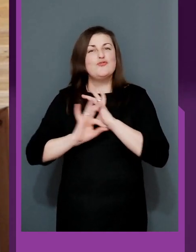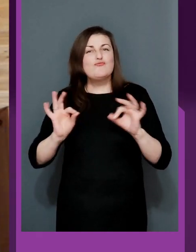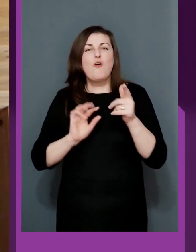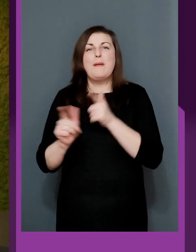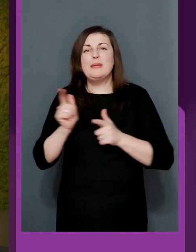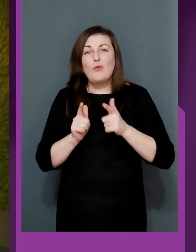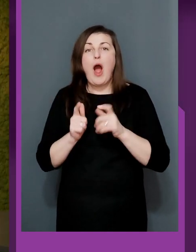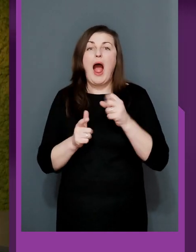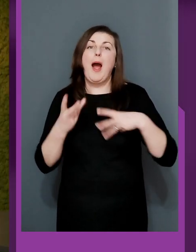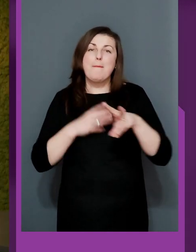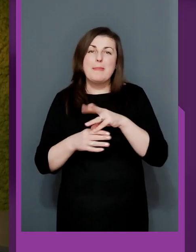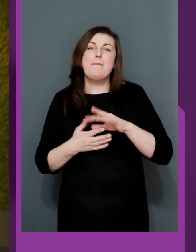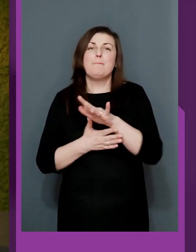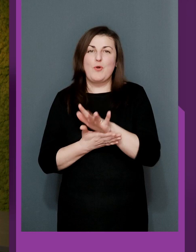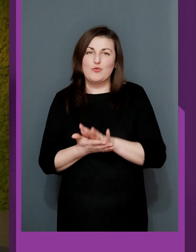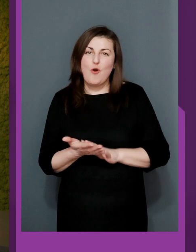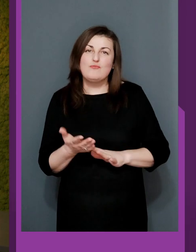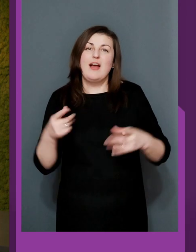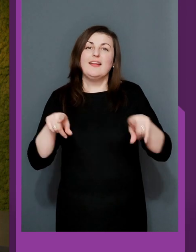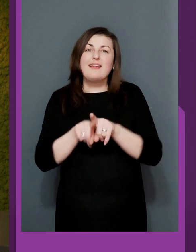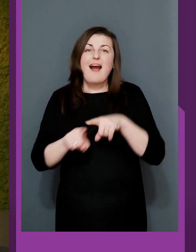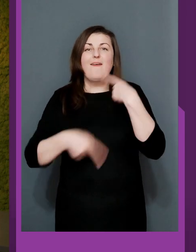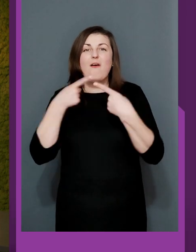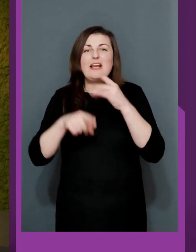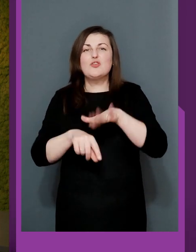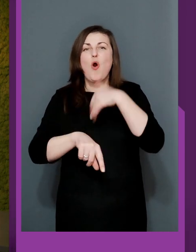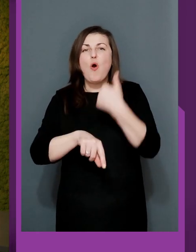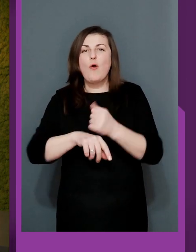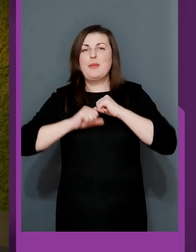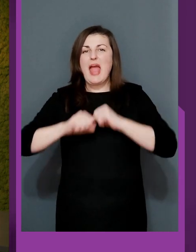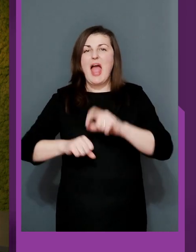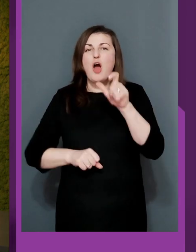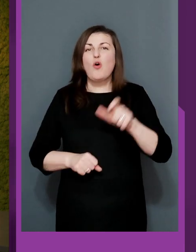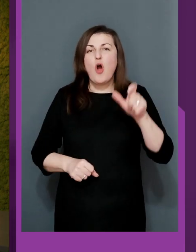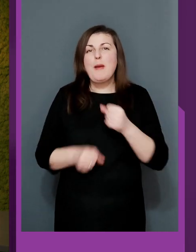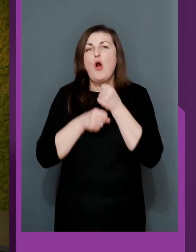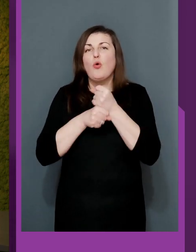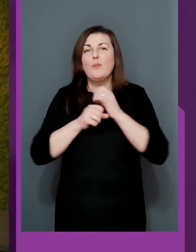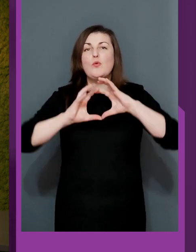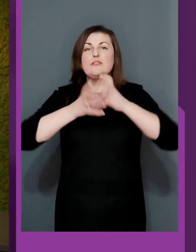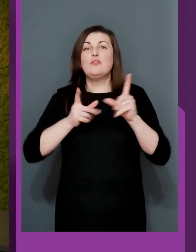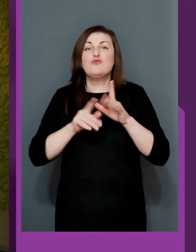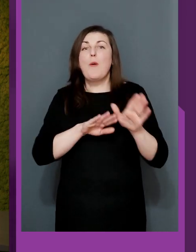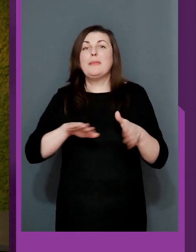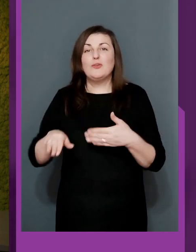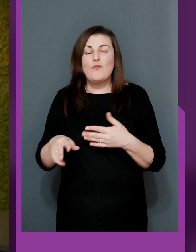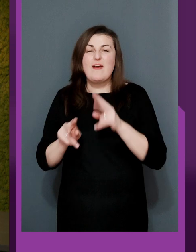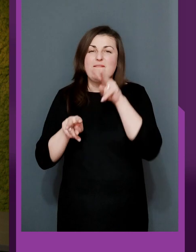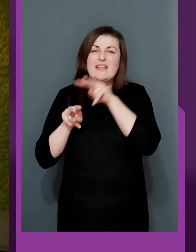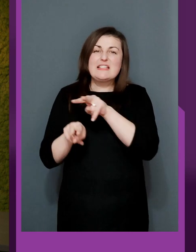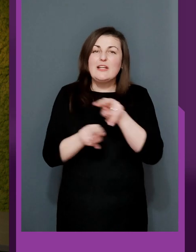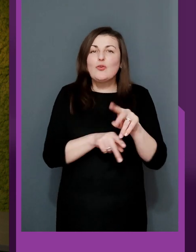чудової підготовки Ну а Ми продовжуємо Ось так говорити з головними героями Кубку світу що минув